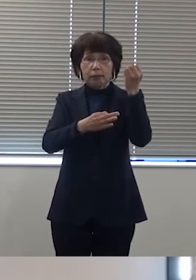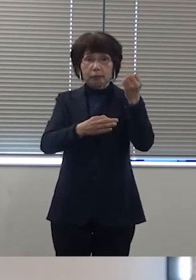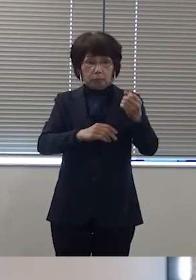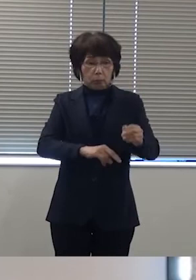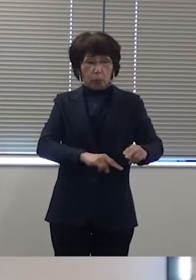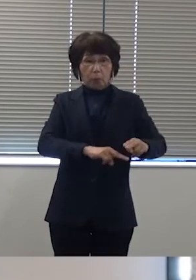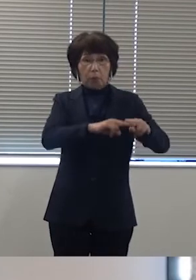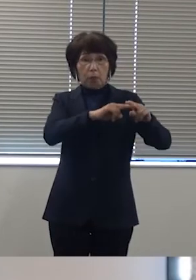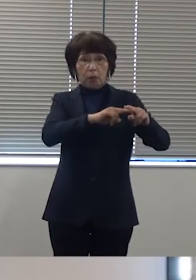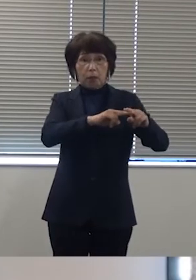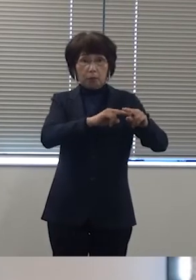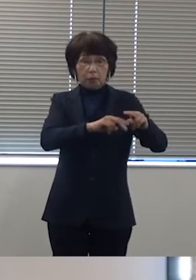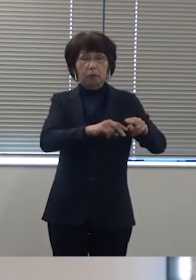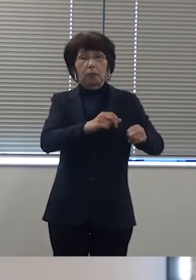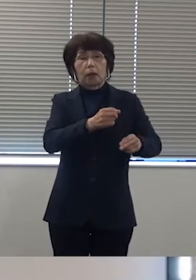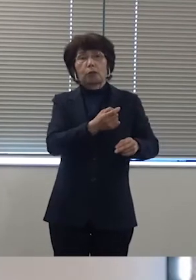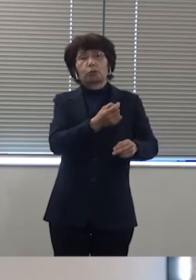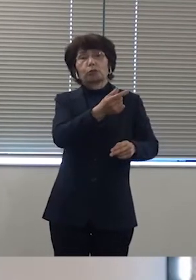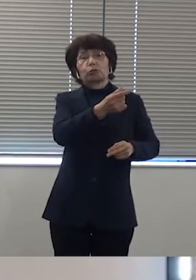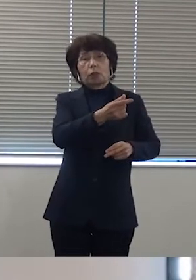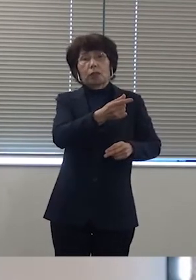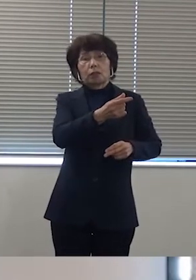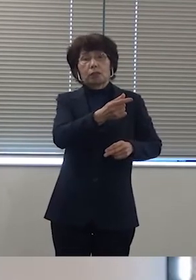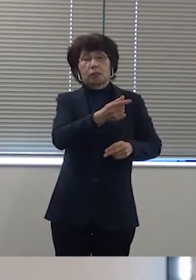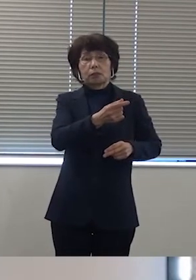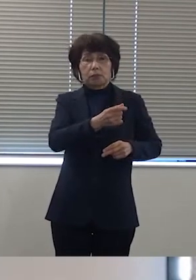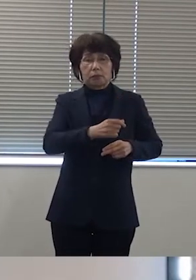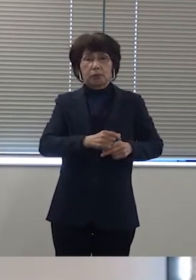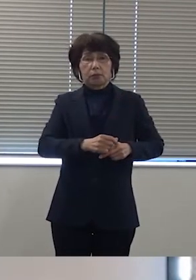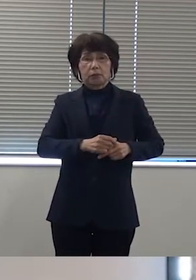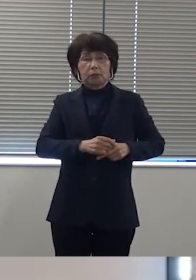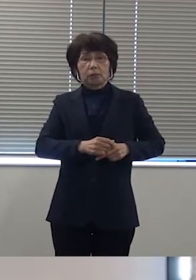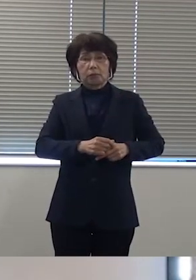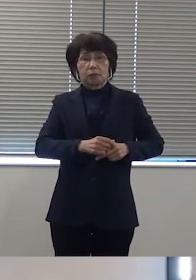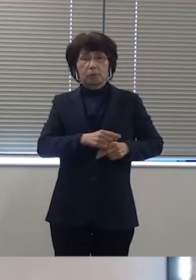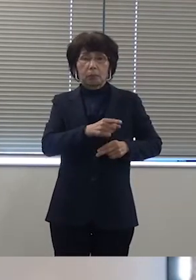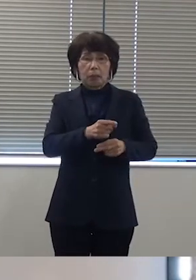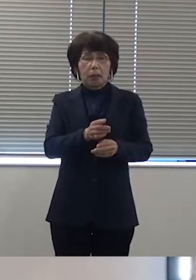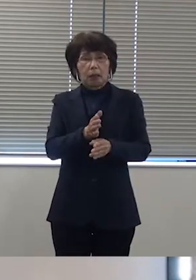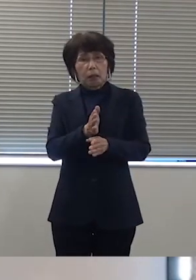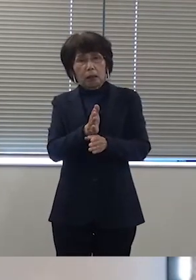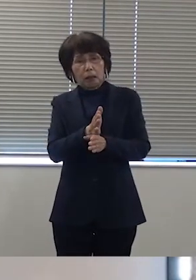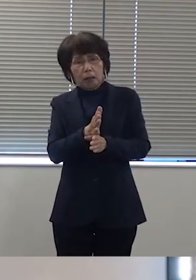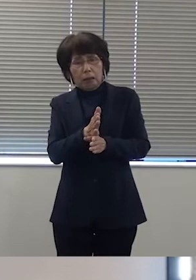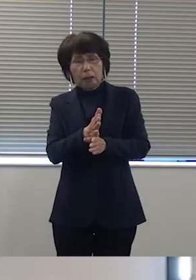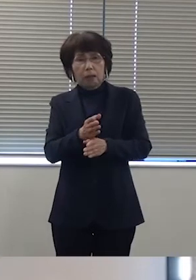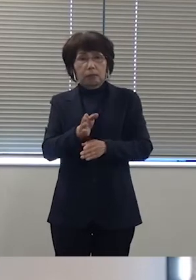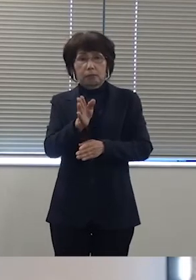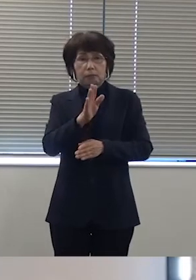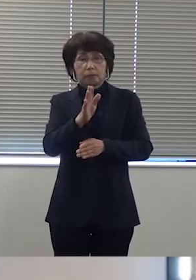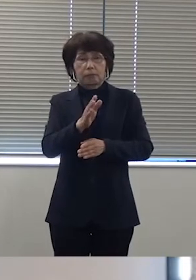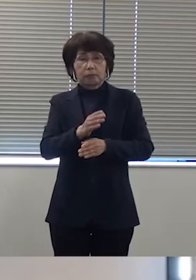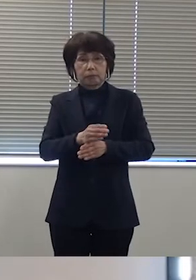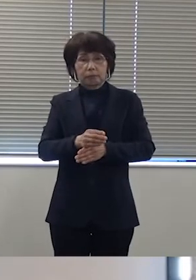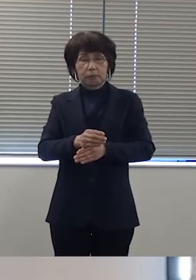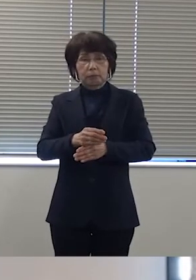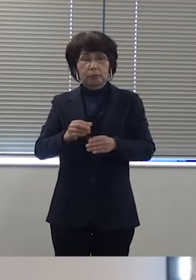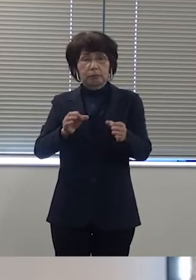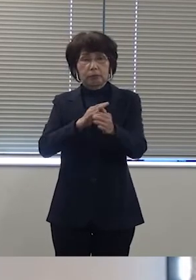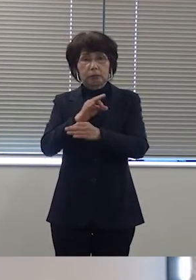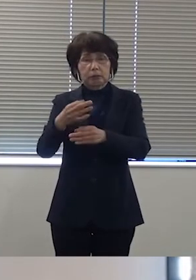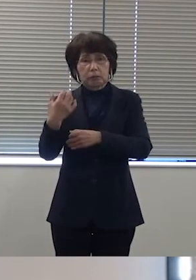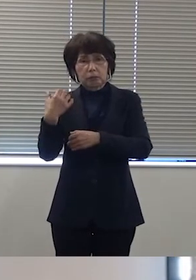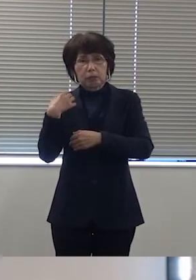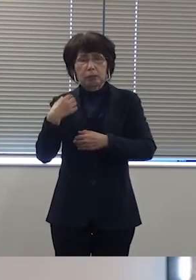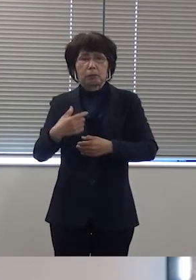ど、財政責任を持って使いたくはないんですけど、まあ、かなり厳しい状況で置かれていないと、慎重な運営が必要だという